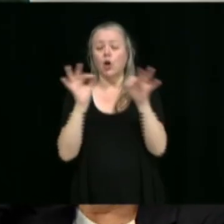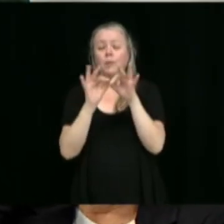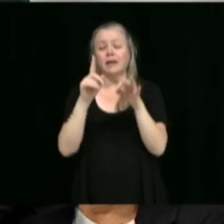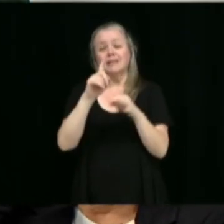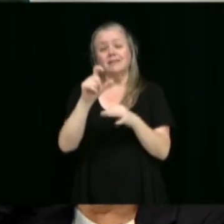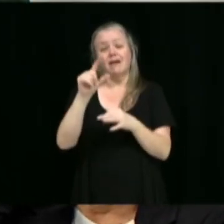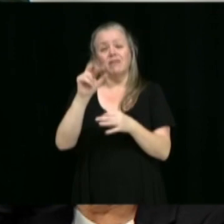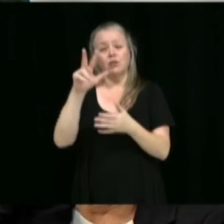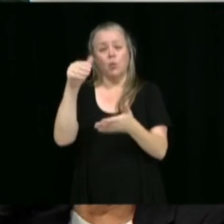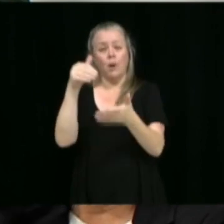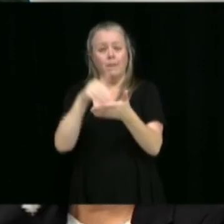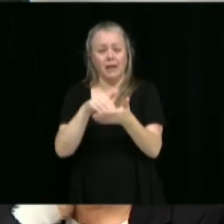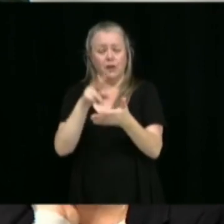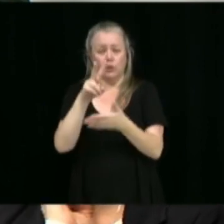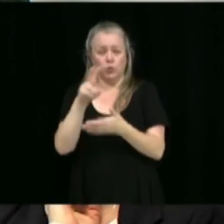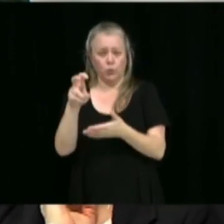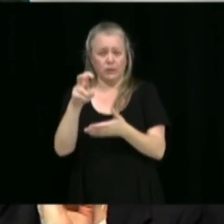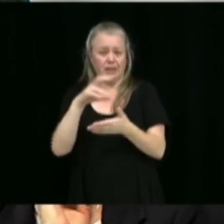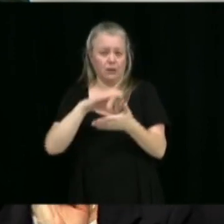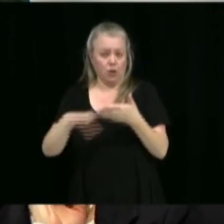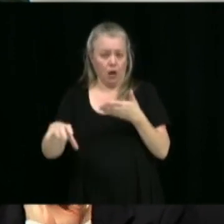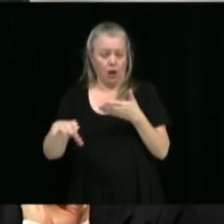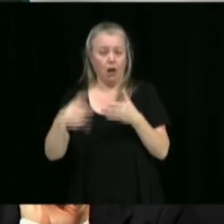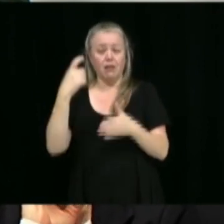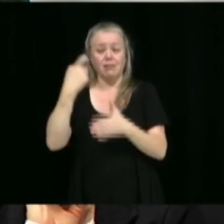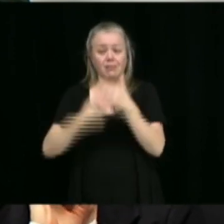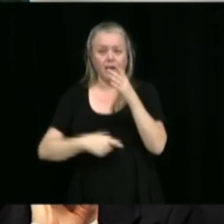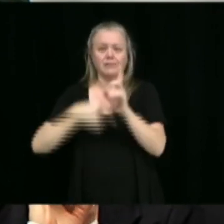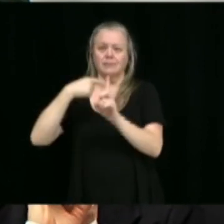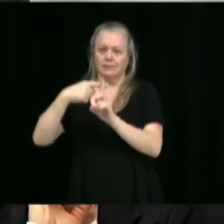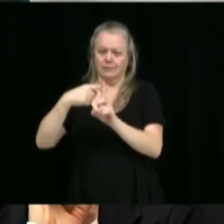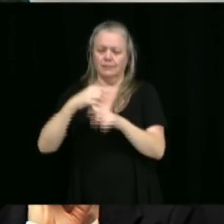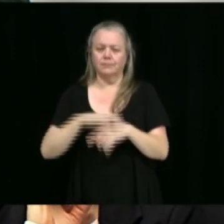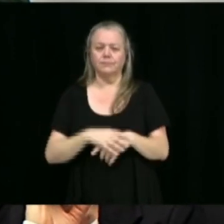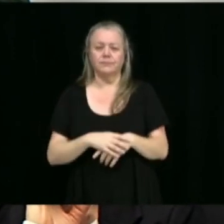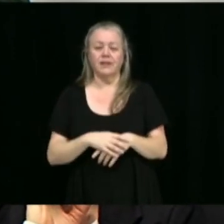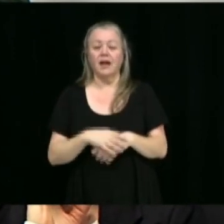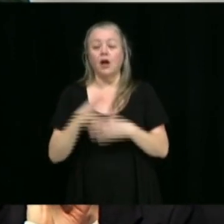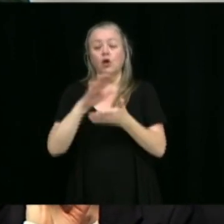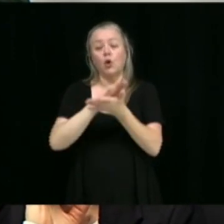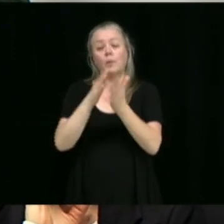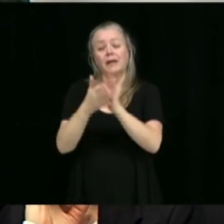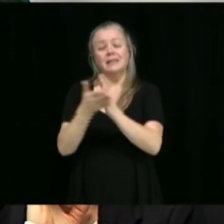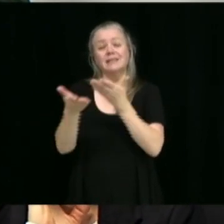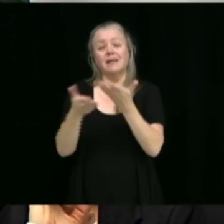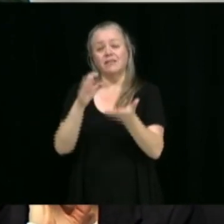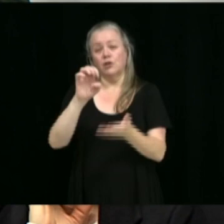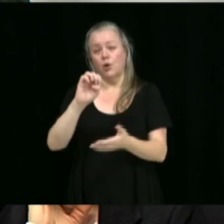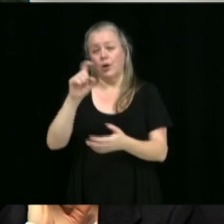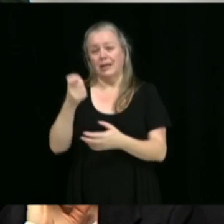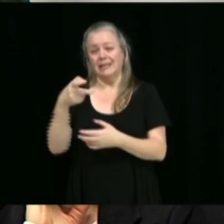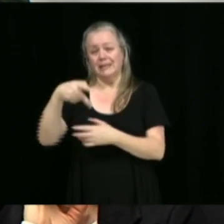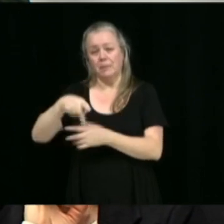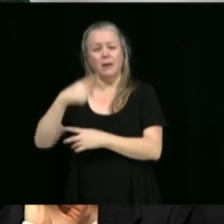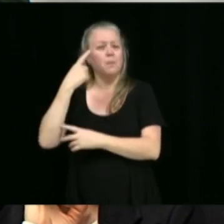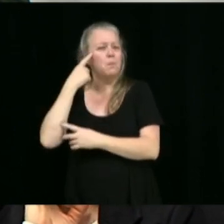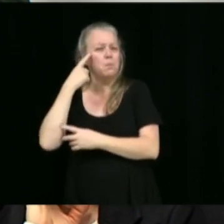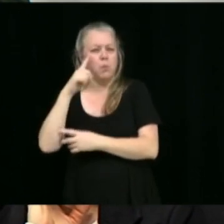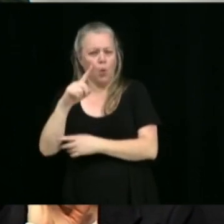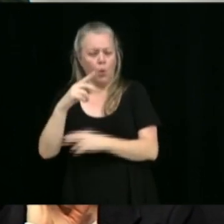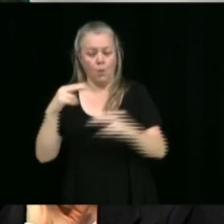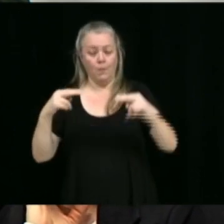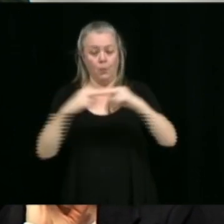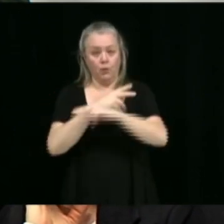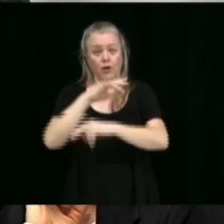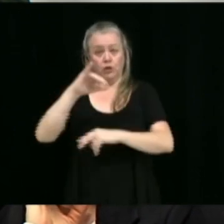123 300 $ taxes non incluses à la firme Les services EXP pour le réaménagement de l'intersection du boulevard Jutras